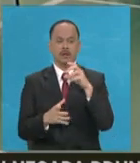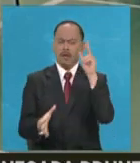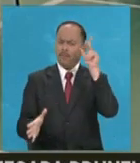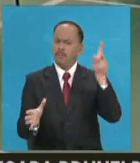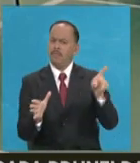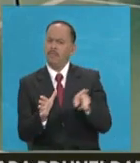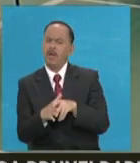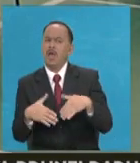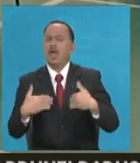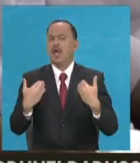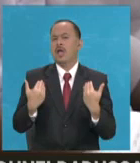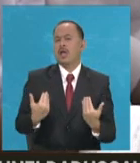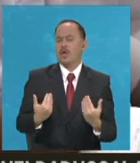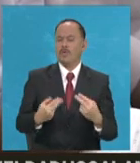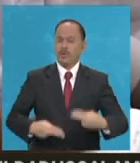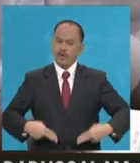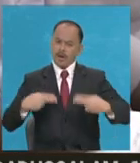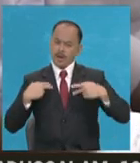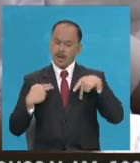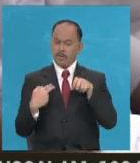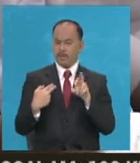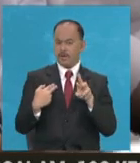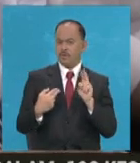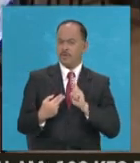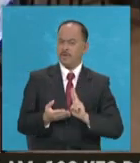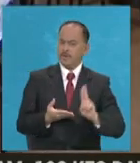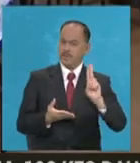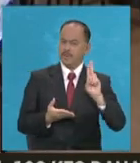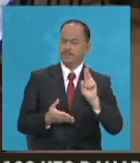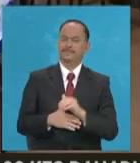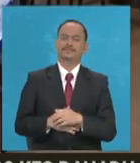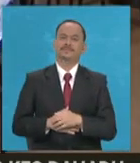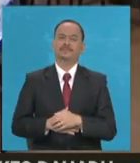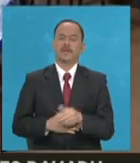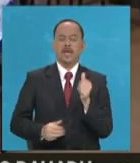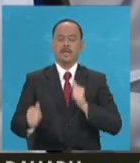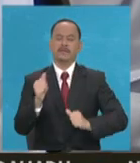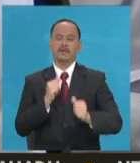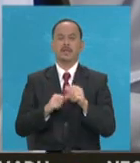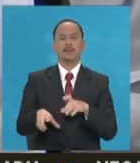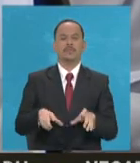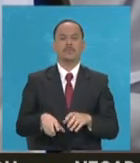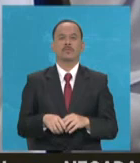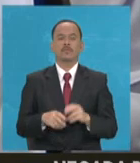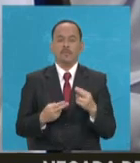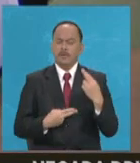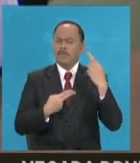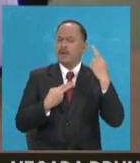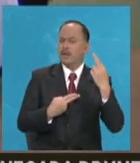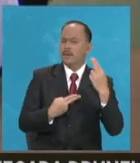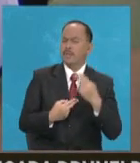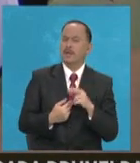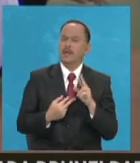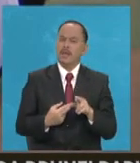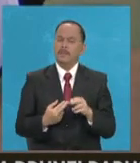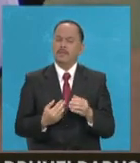kehidupan sebagai pelajar Pera university di pusat berkenaan beberapa Activity yang diupayakan juga diharam dapat